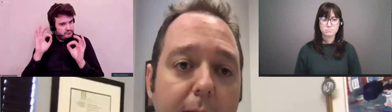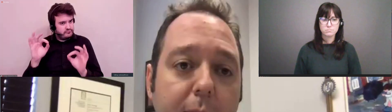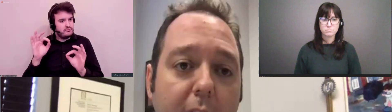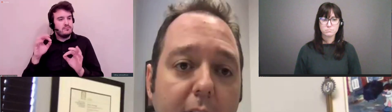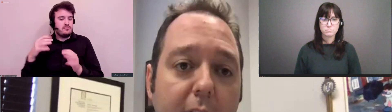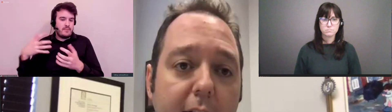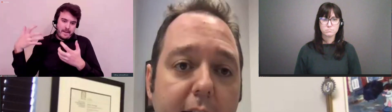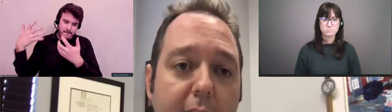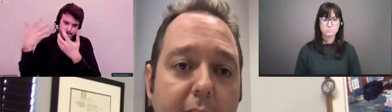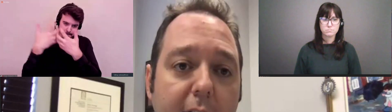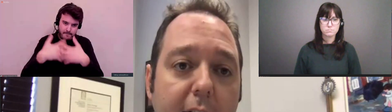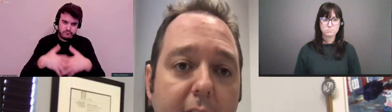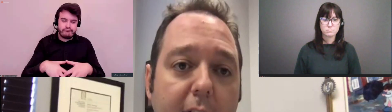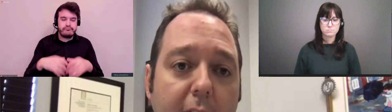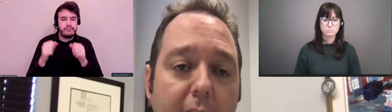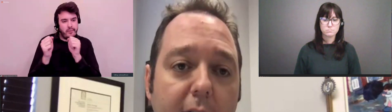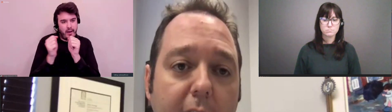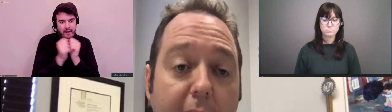les